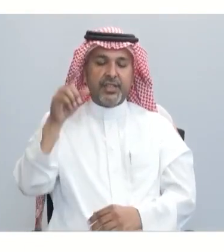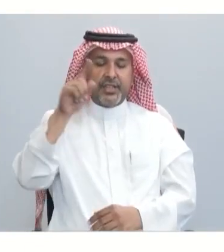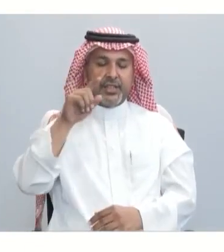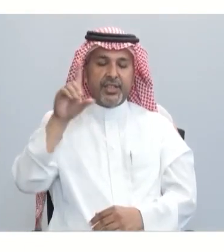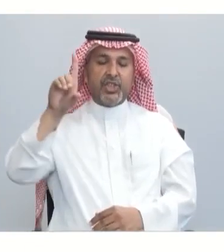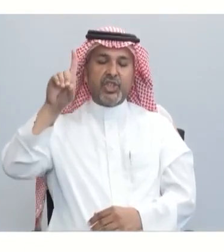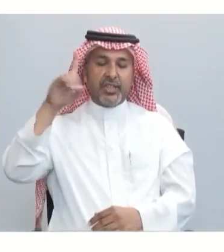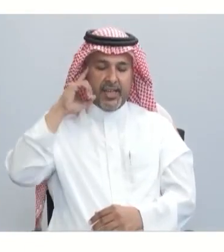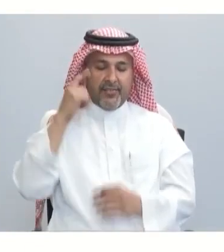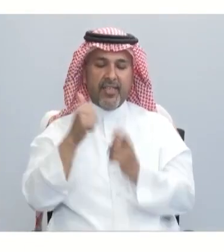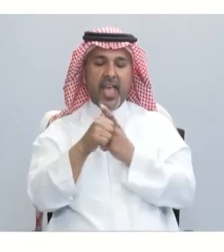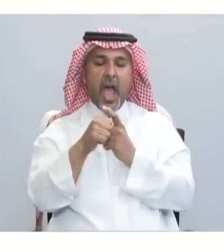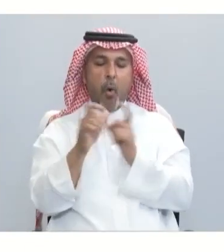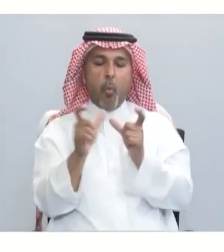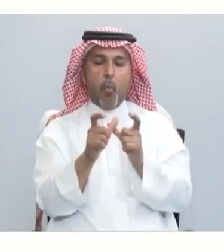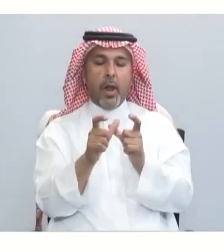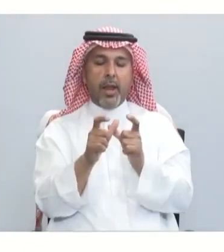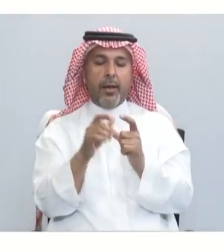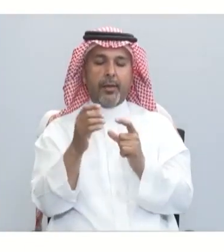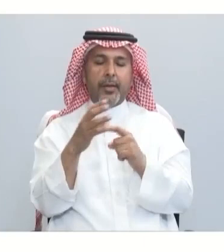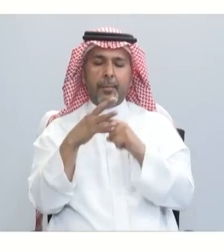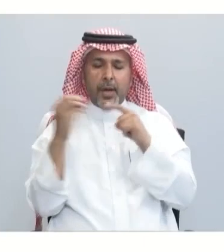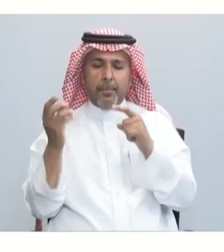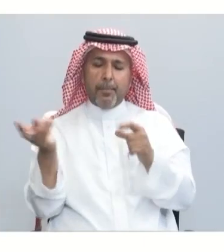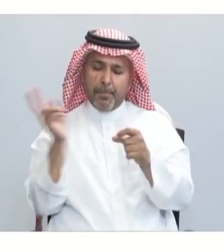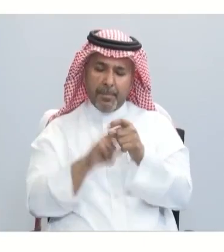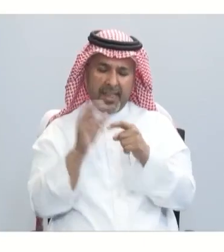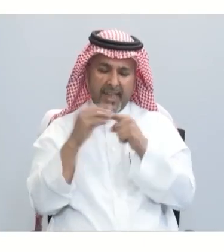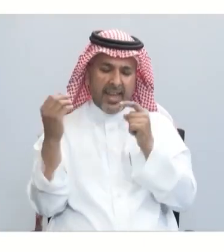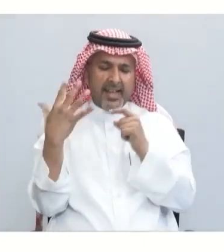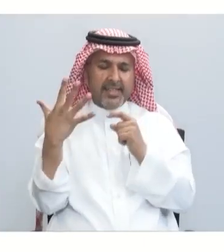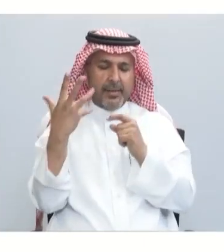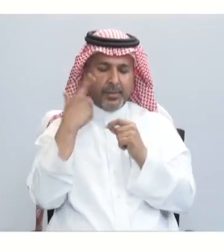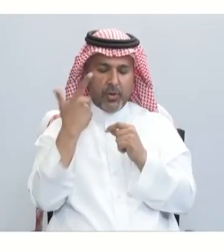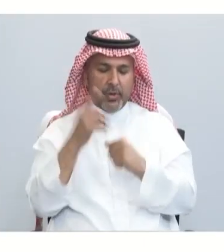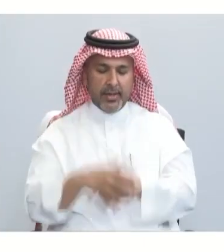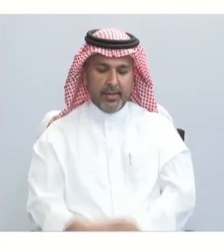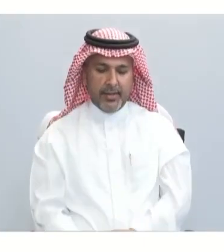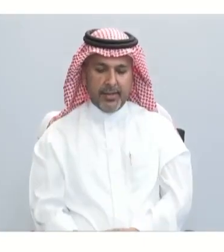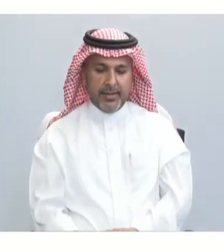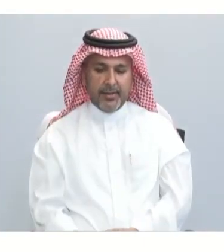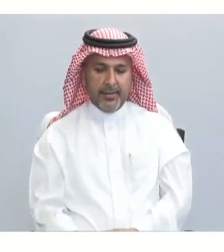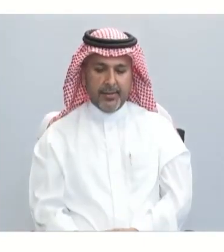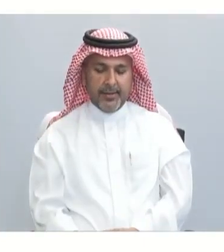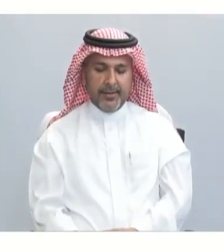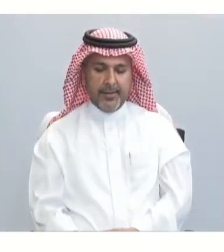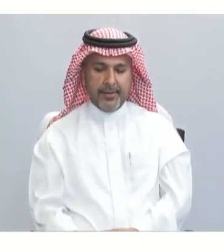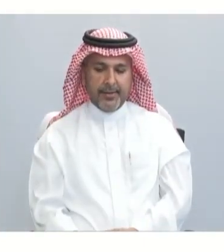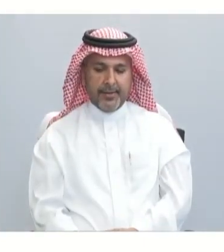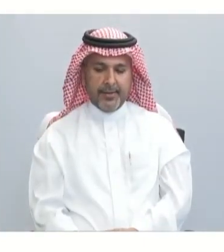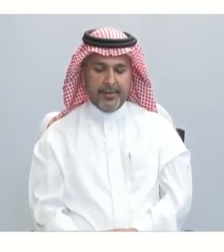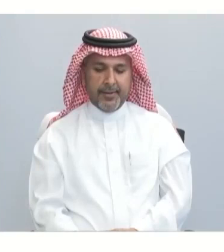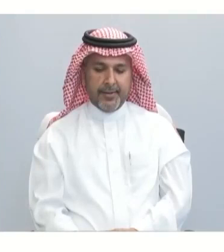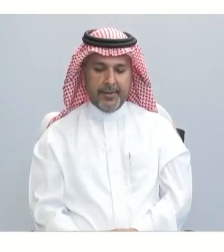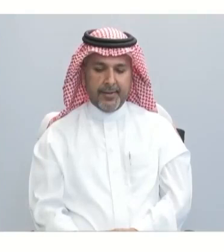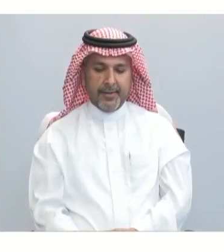هذه داله الخصم اللي هو الخصم طيب داله الحسم او القسيمه داله القسيمه